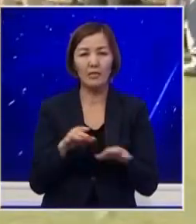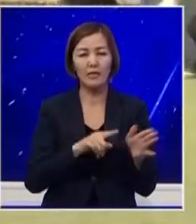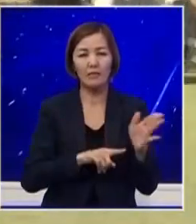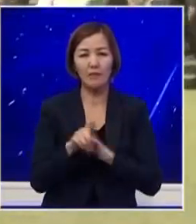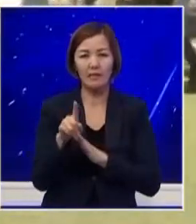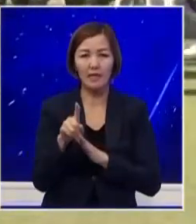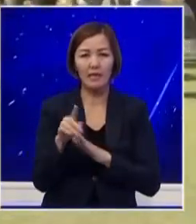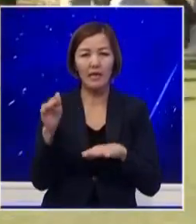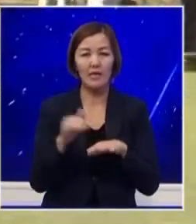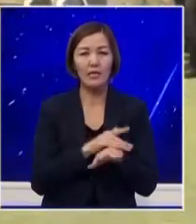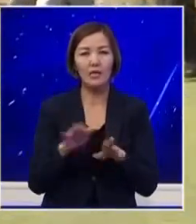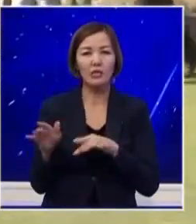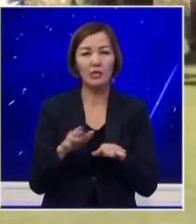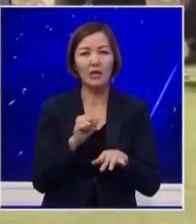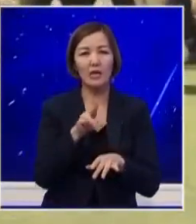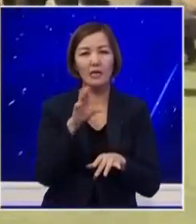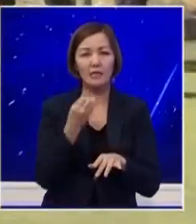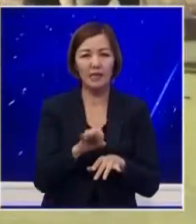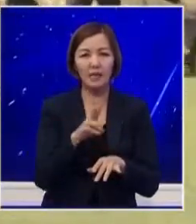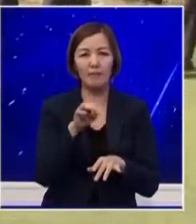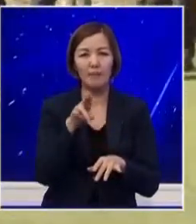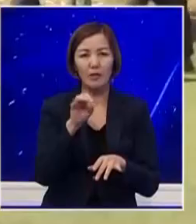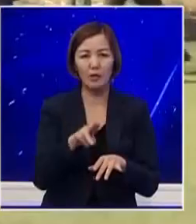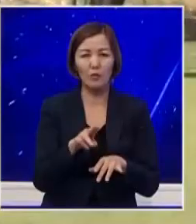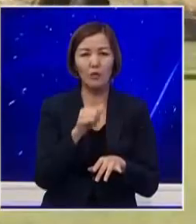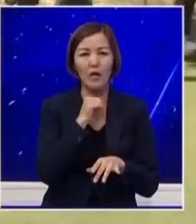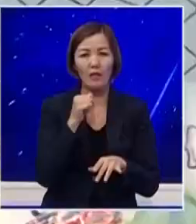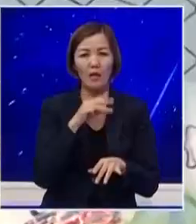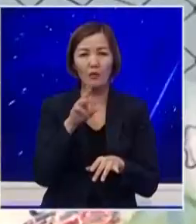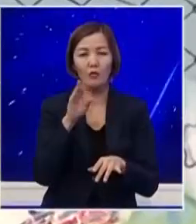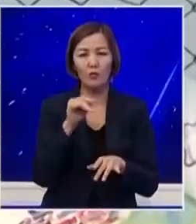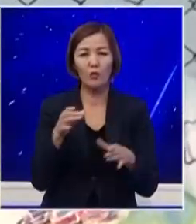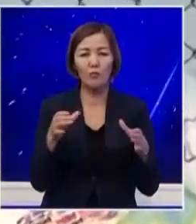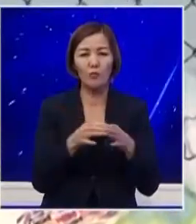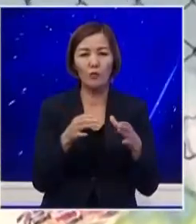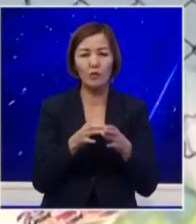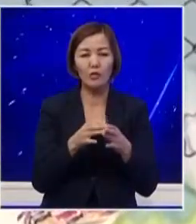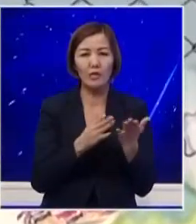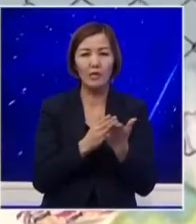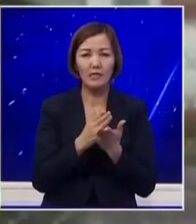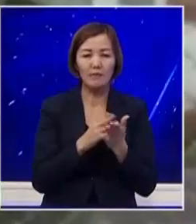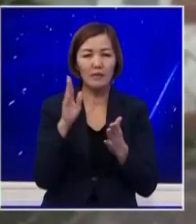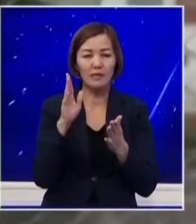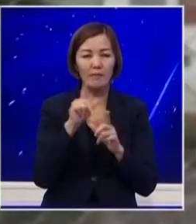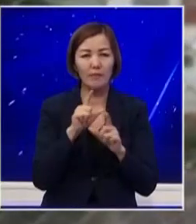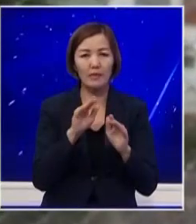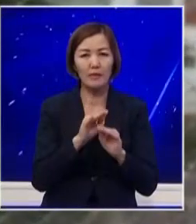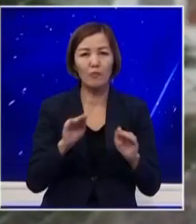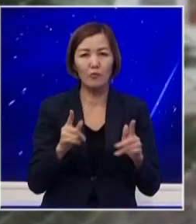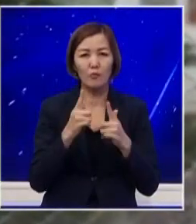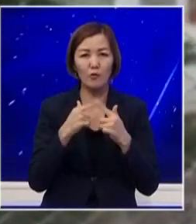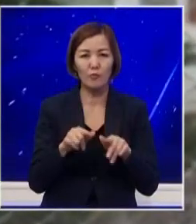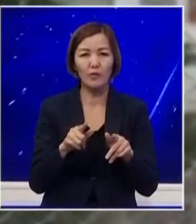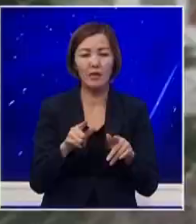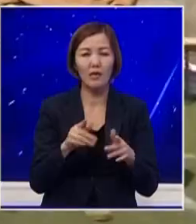акциясы басталды. Игі шараға Ақсай мен Медеу, Талғар мен Түрген бөлімшелеріндегі парк қызметкерлері мен мектеп орманшылығы